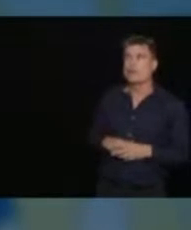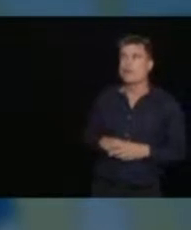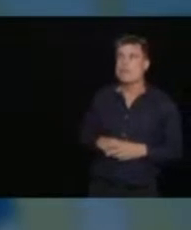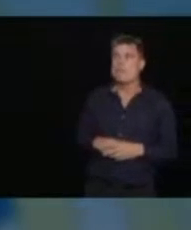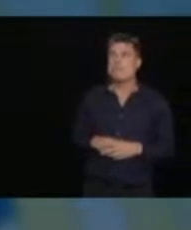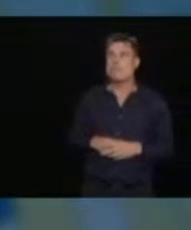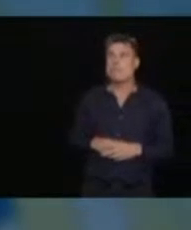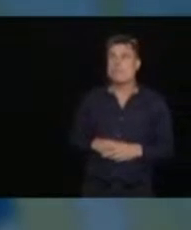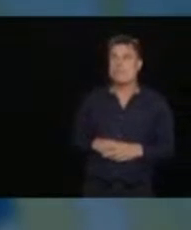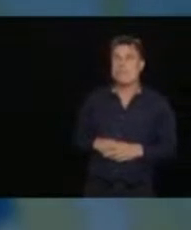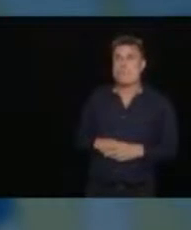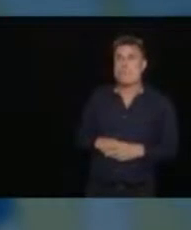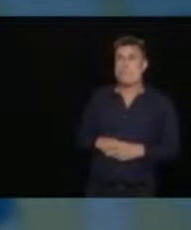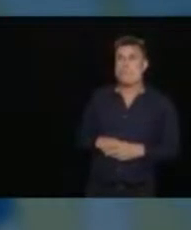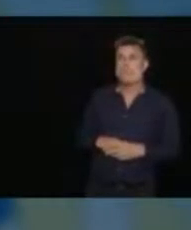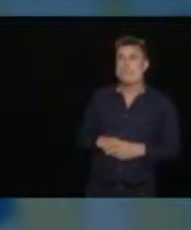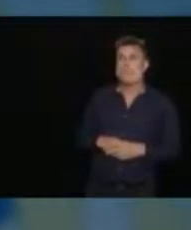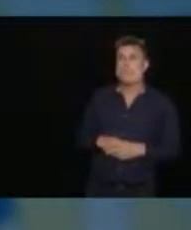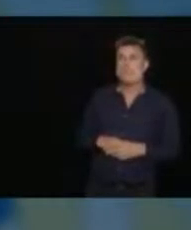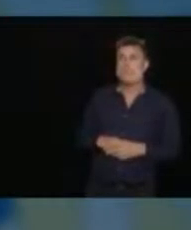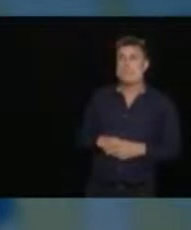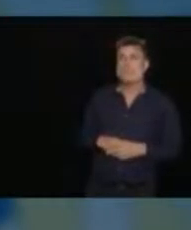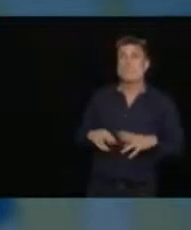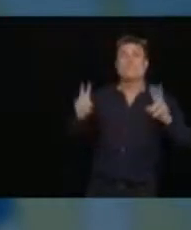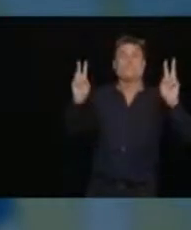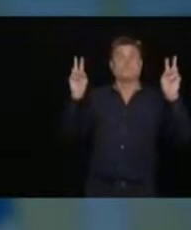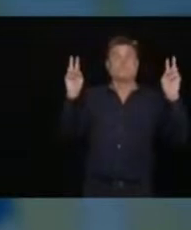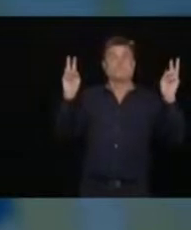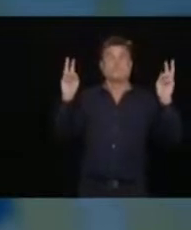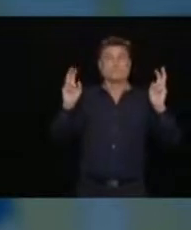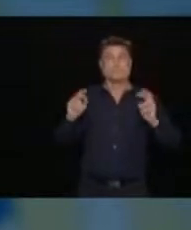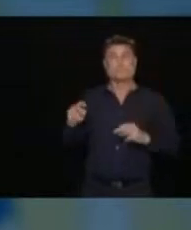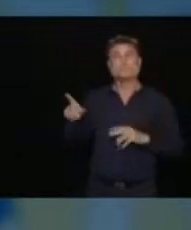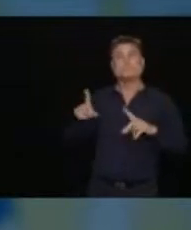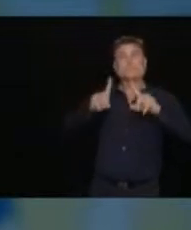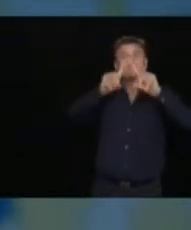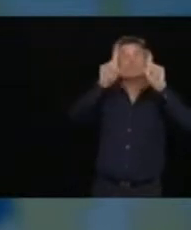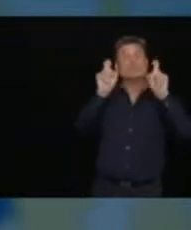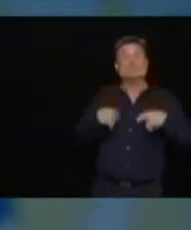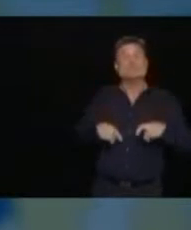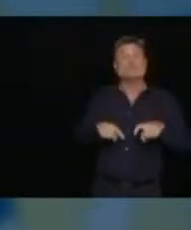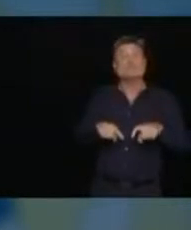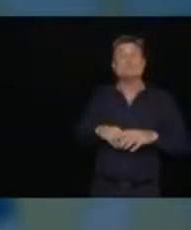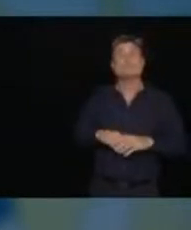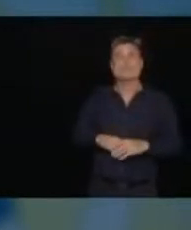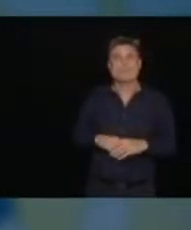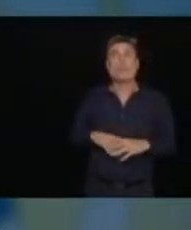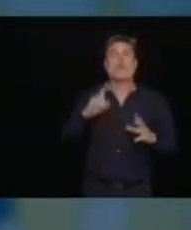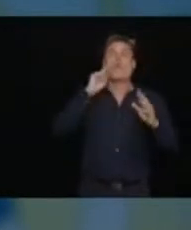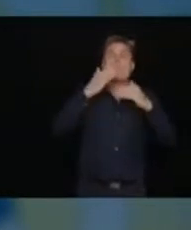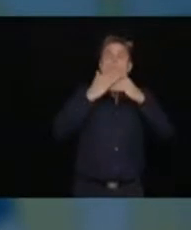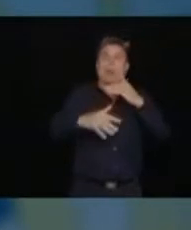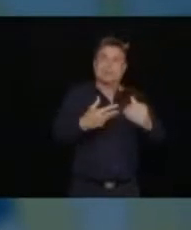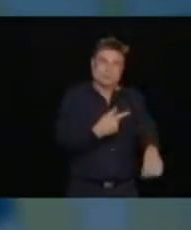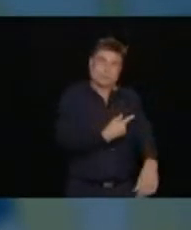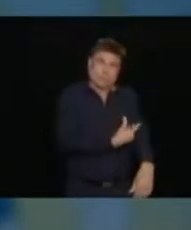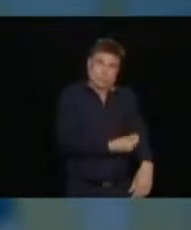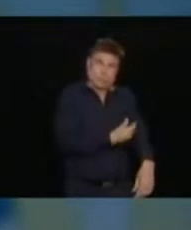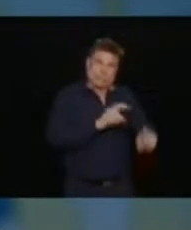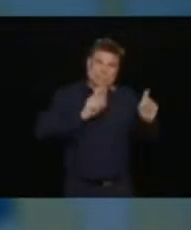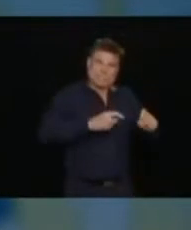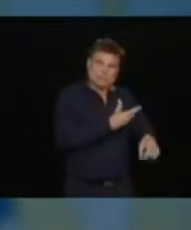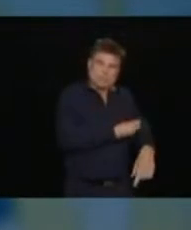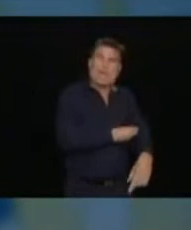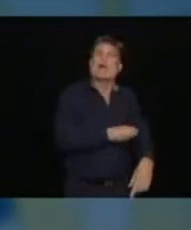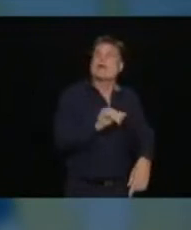收回的民意答卷的里边的答案，我们的收集的情况。 This is good news. This